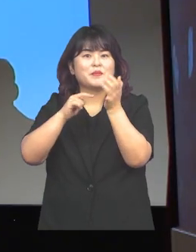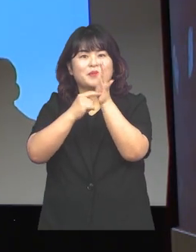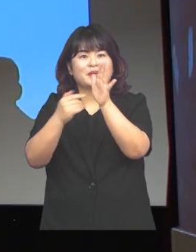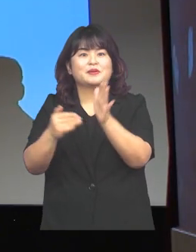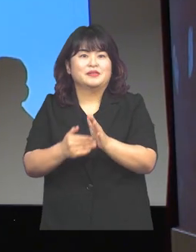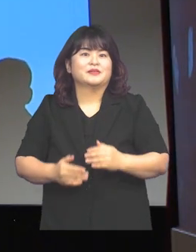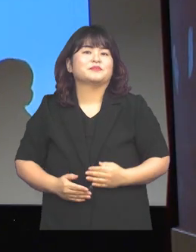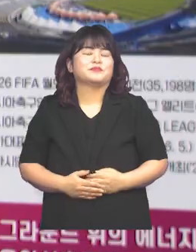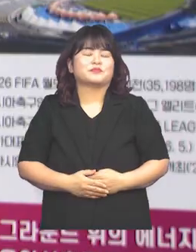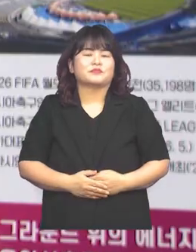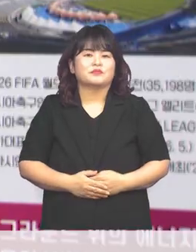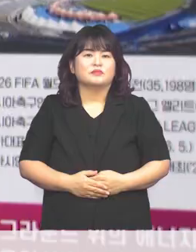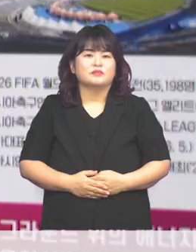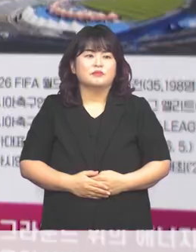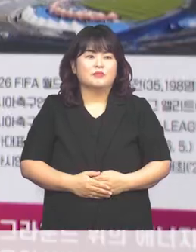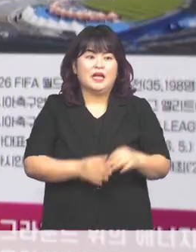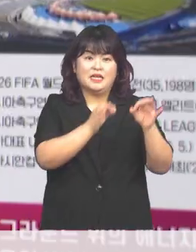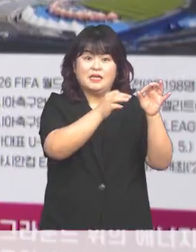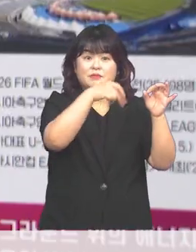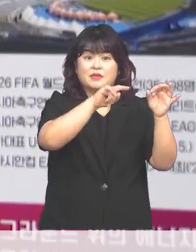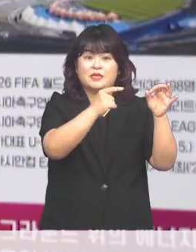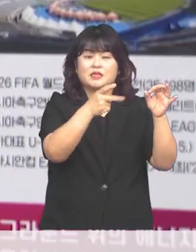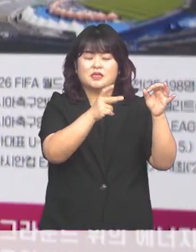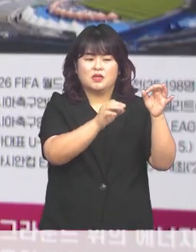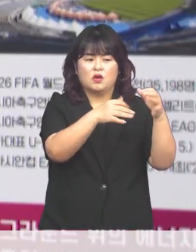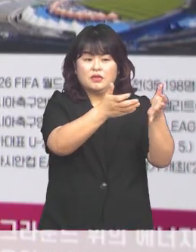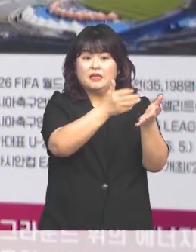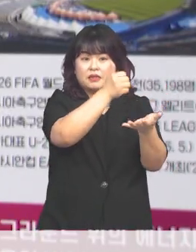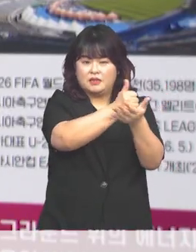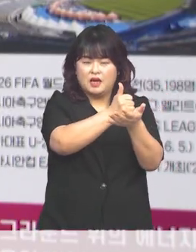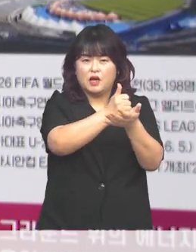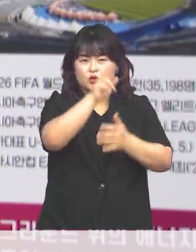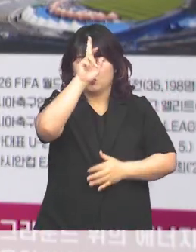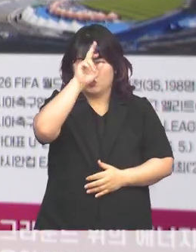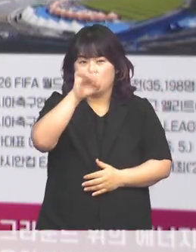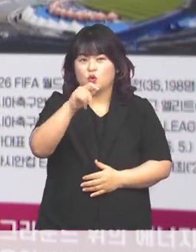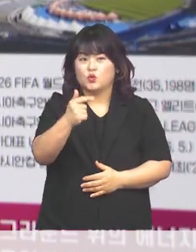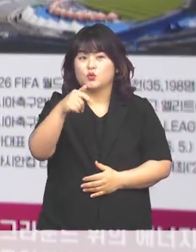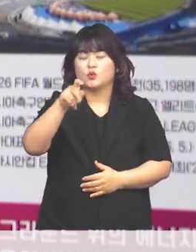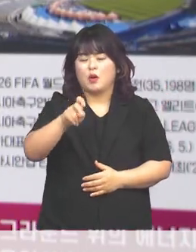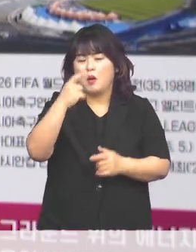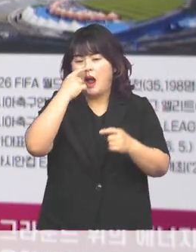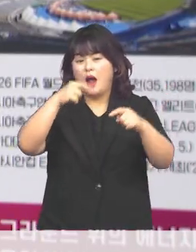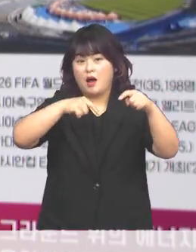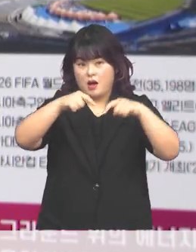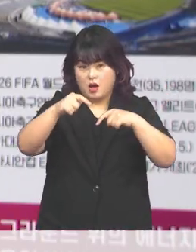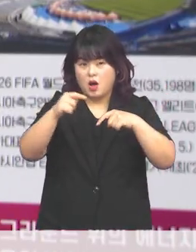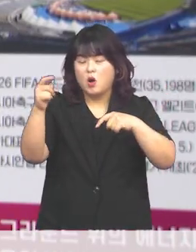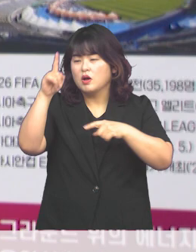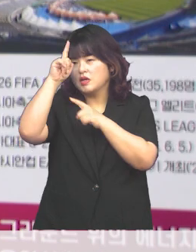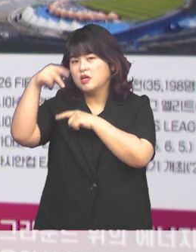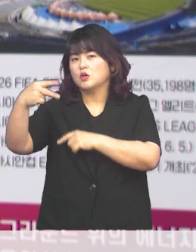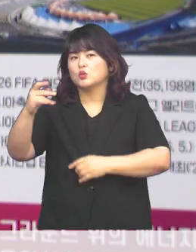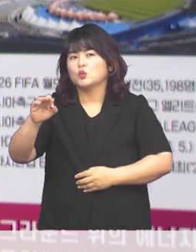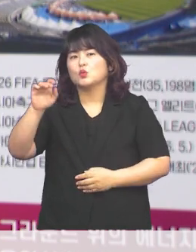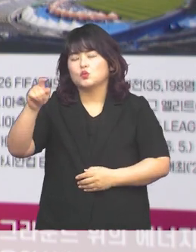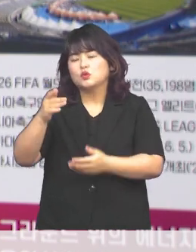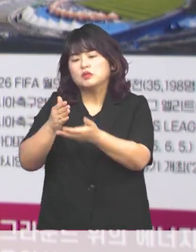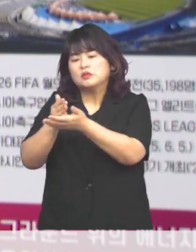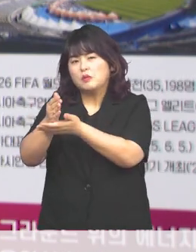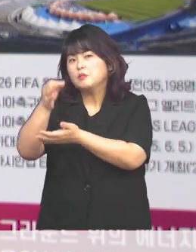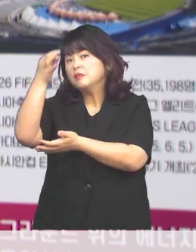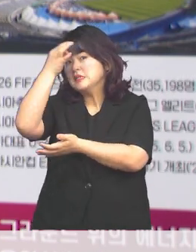노력하겠다고 말했습니다. 우리 김진영 단장님과 최윤겸 감독님 그리고